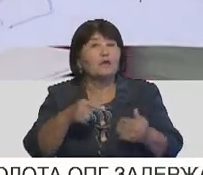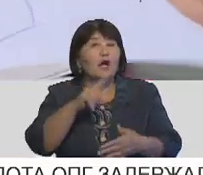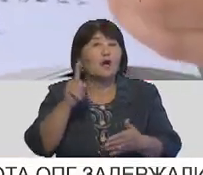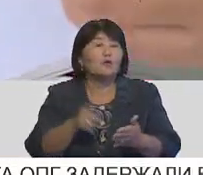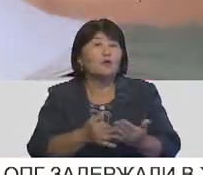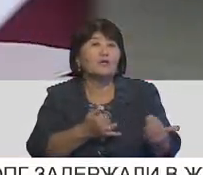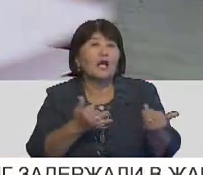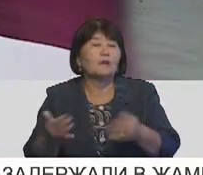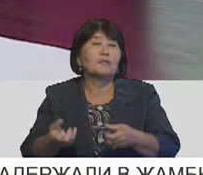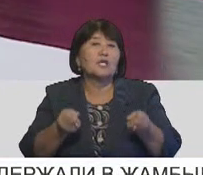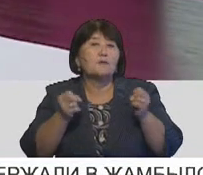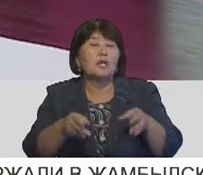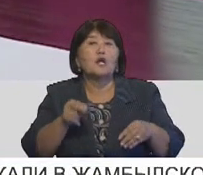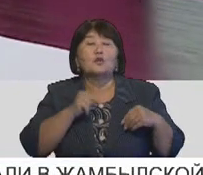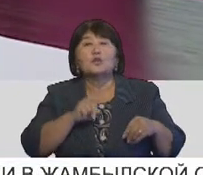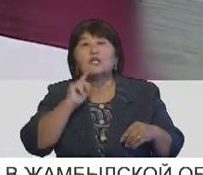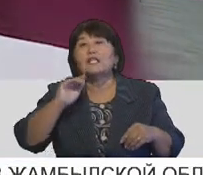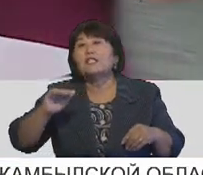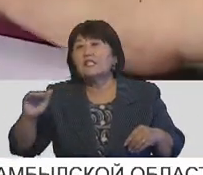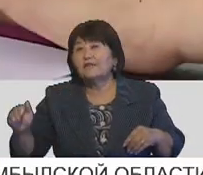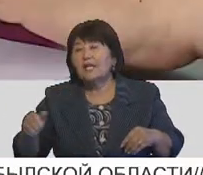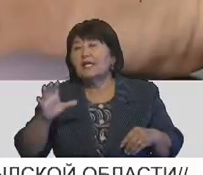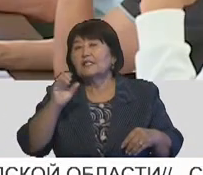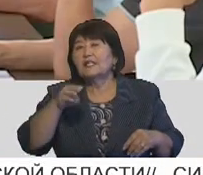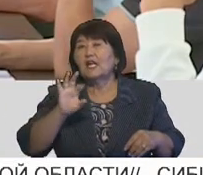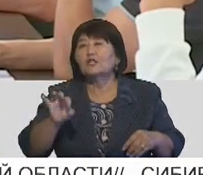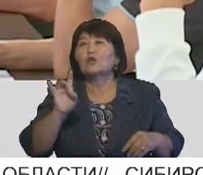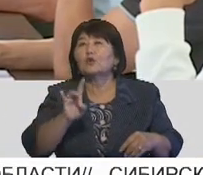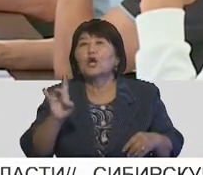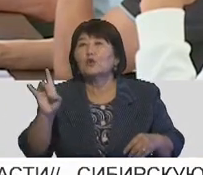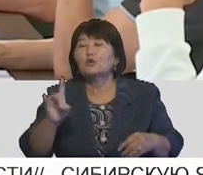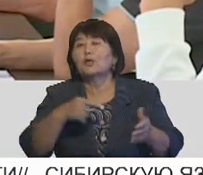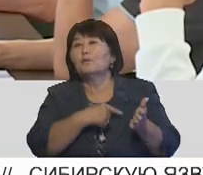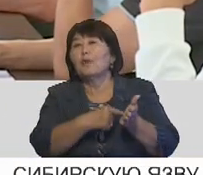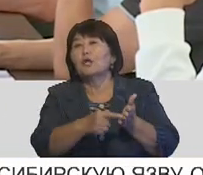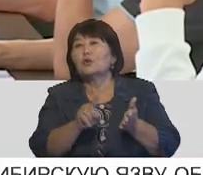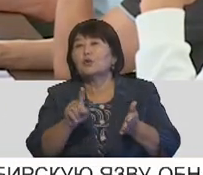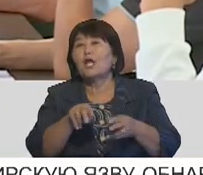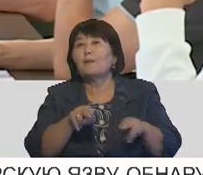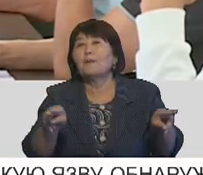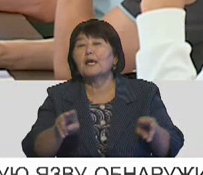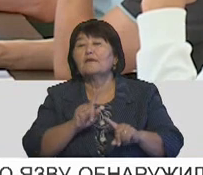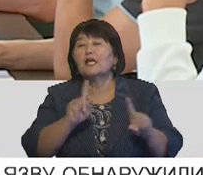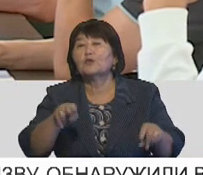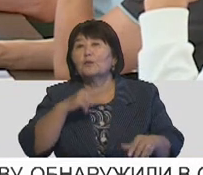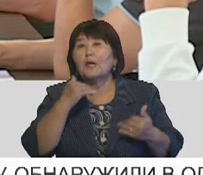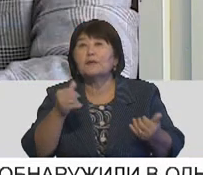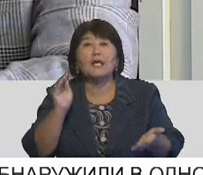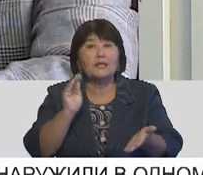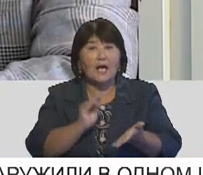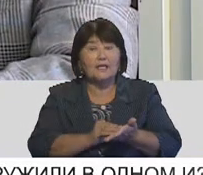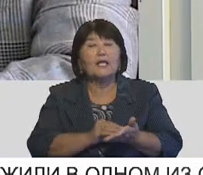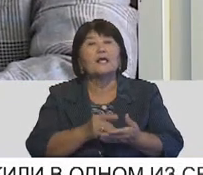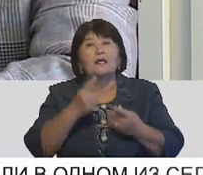обеспечени безопасности труда несовершеннолетних сенатор Руслан рустемов подчеркнул что парламент уделяет особое внимание оценке и